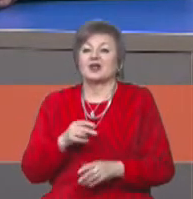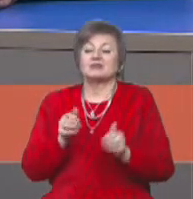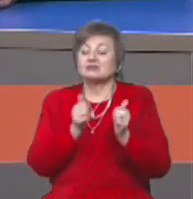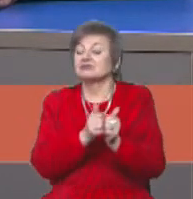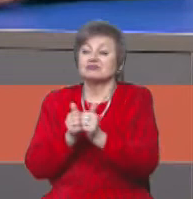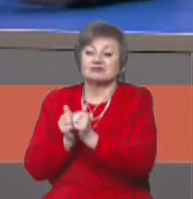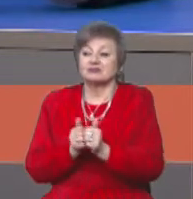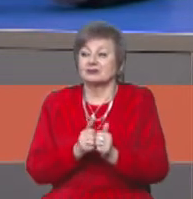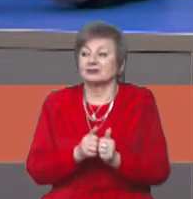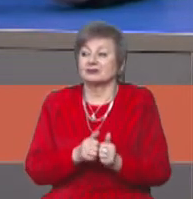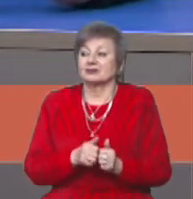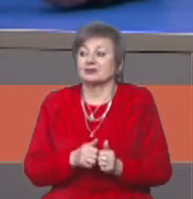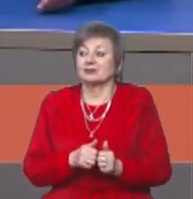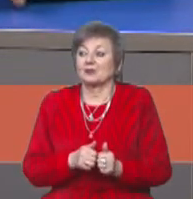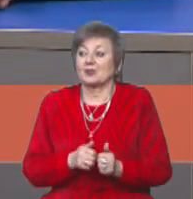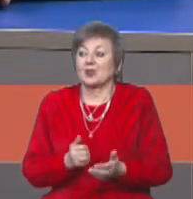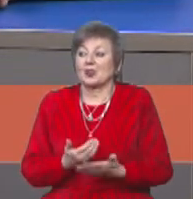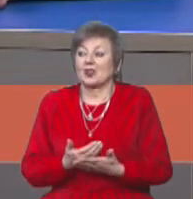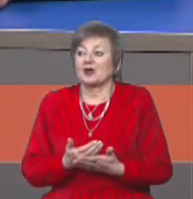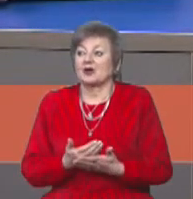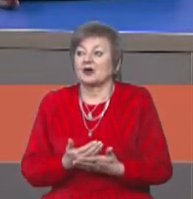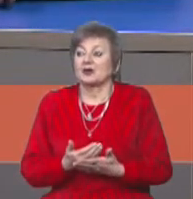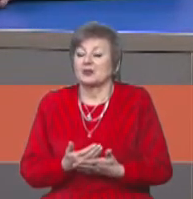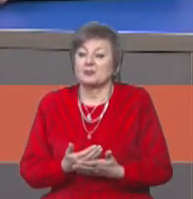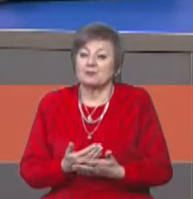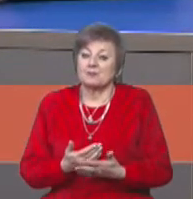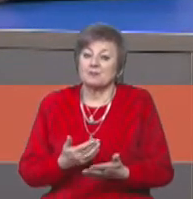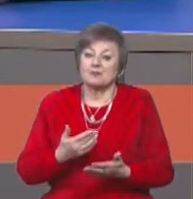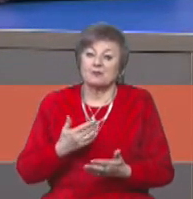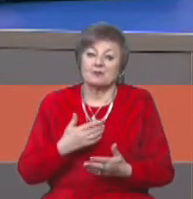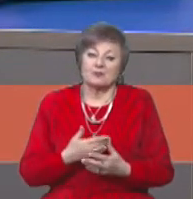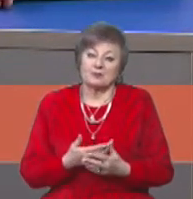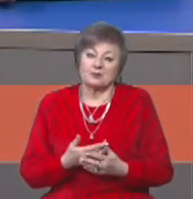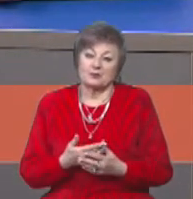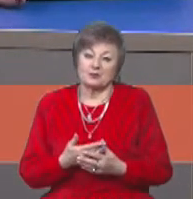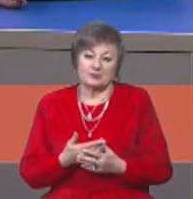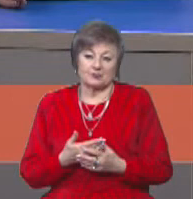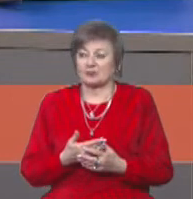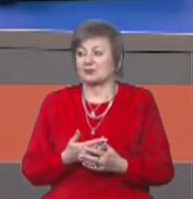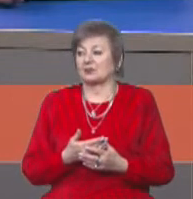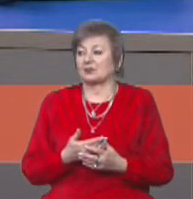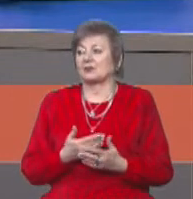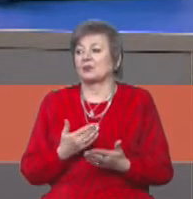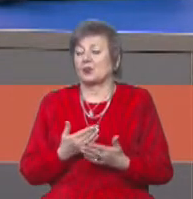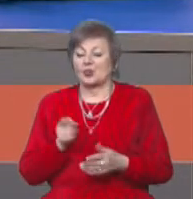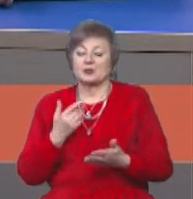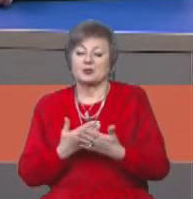Більш того, ну, гран мерсіця, бо мою кобулу звуть Пателла, а ту от